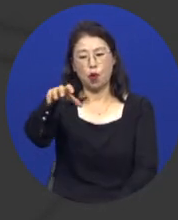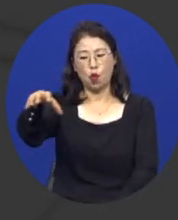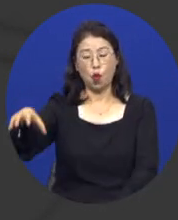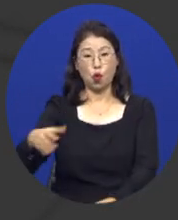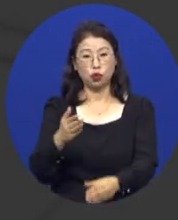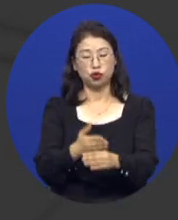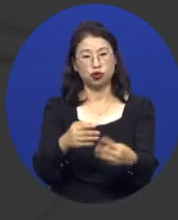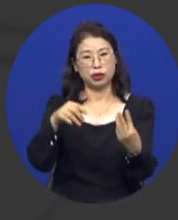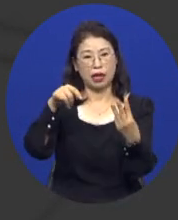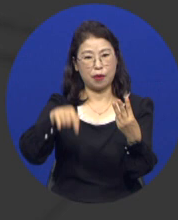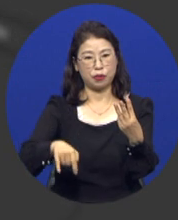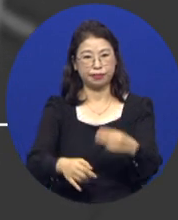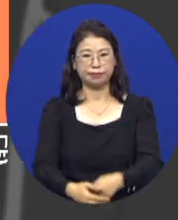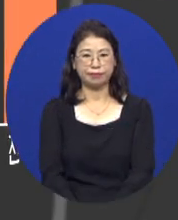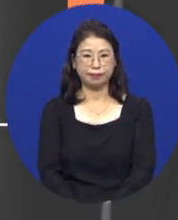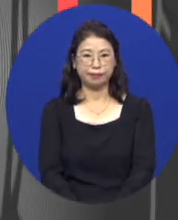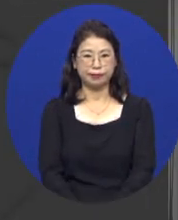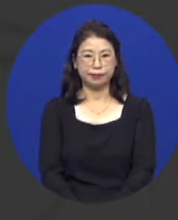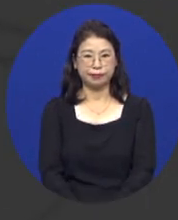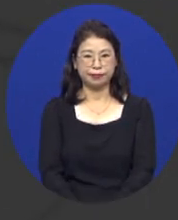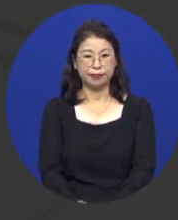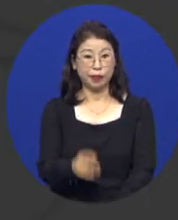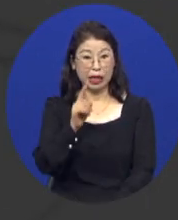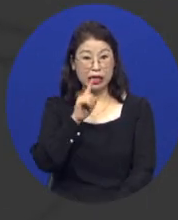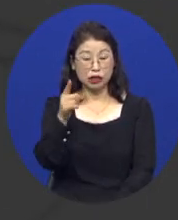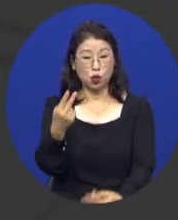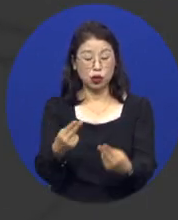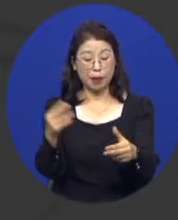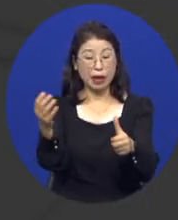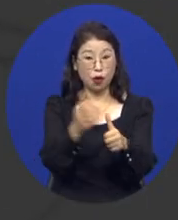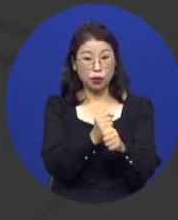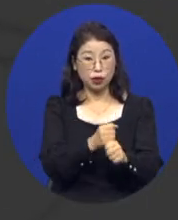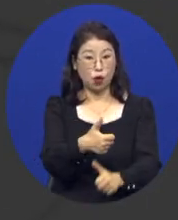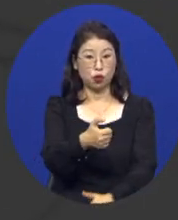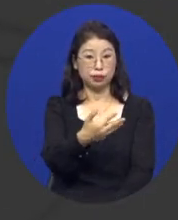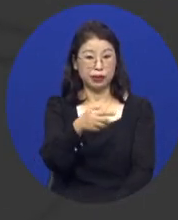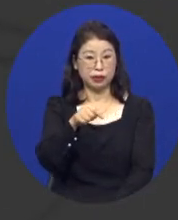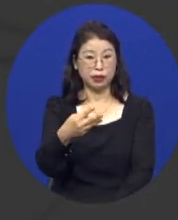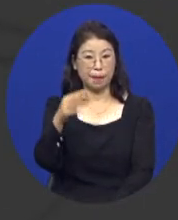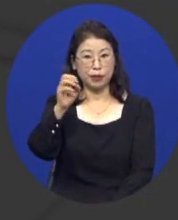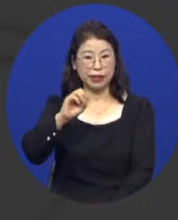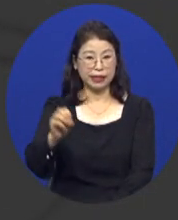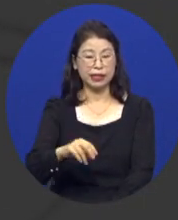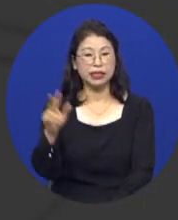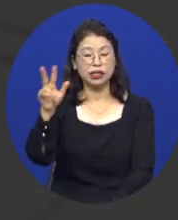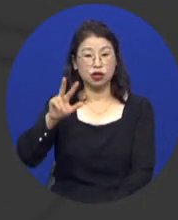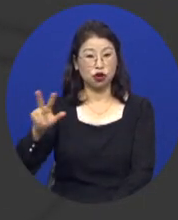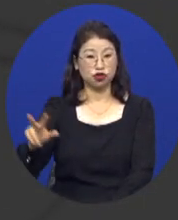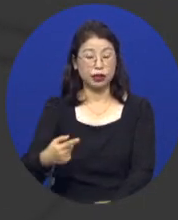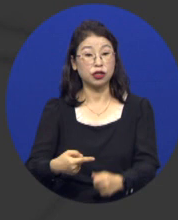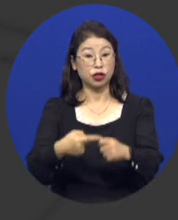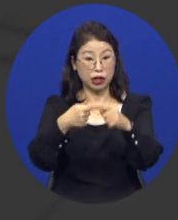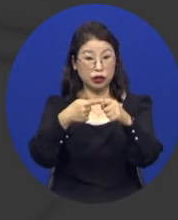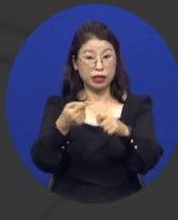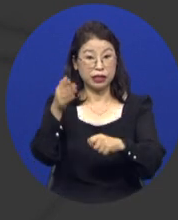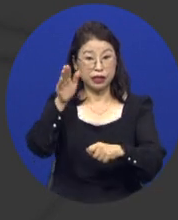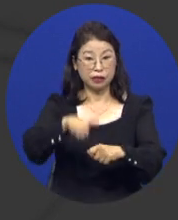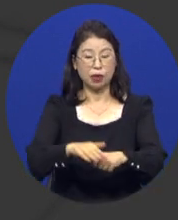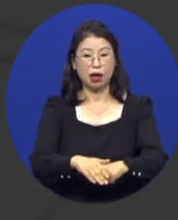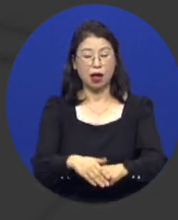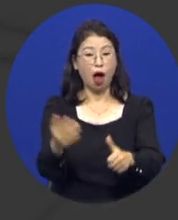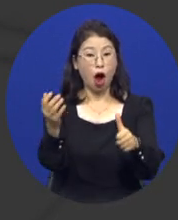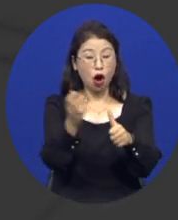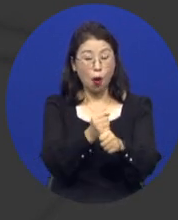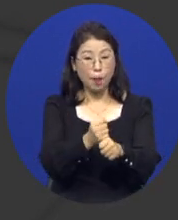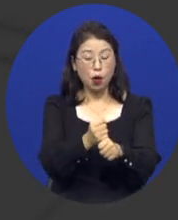가운데 세 번째로 많았습니다 신고대비 검거 건수는 58.4%로 전국에서 가장 높았지만